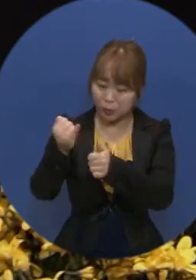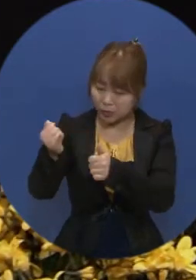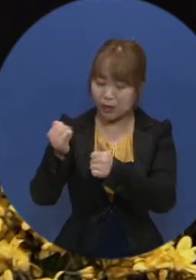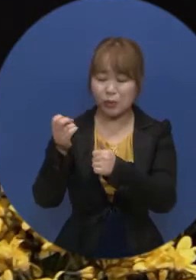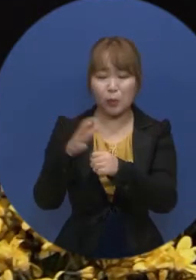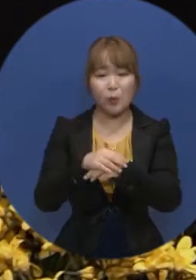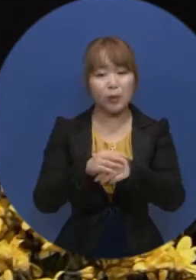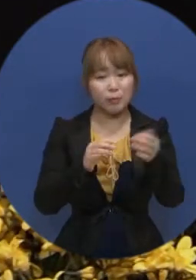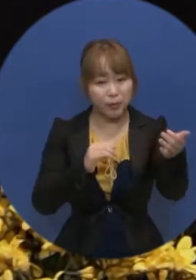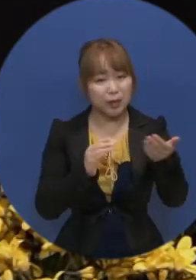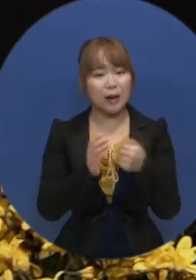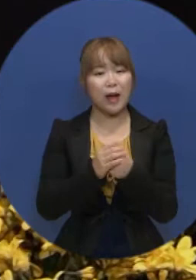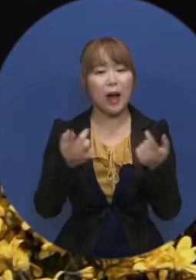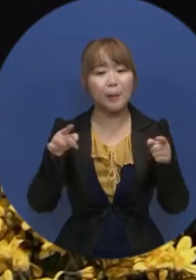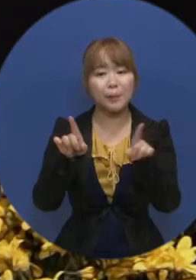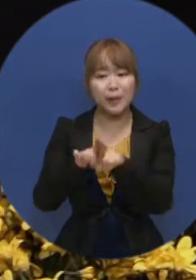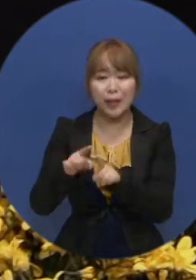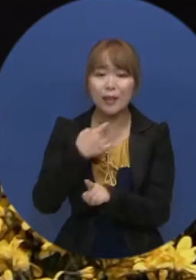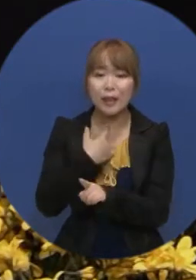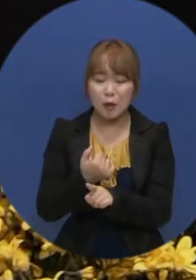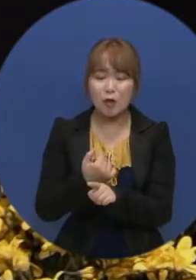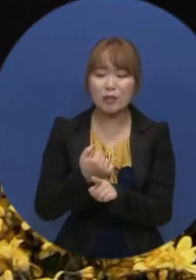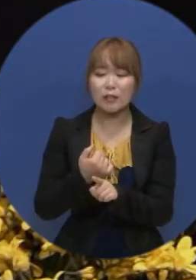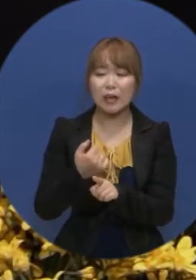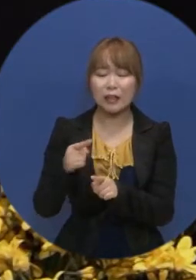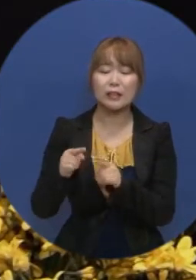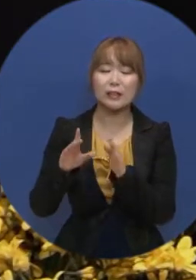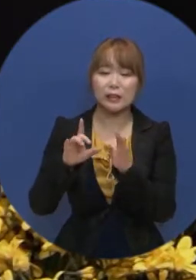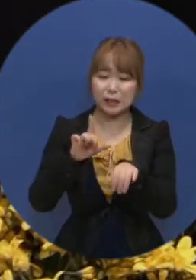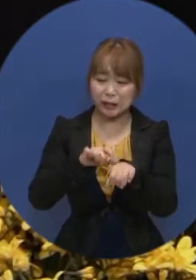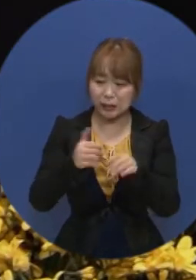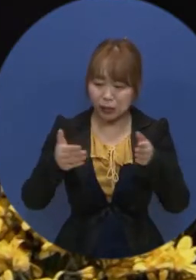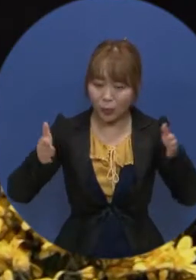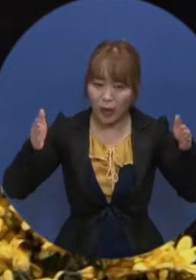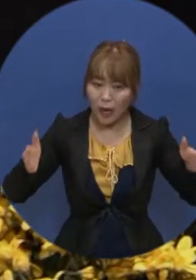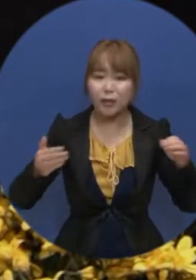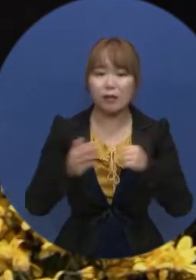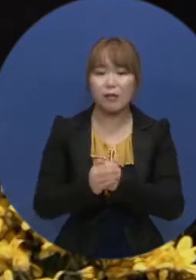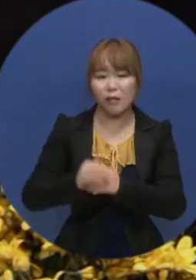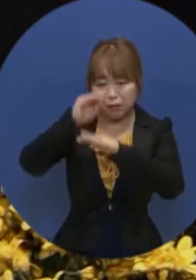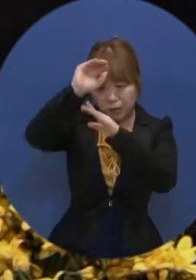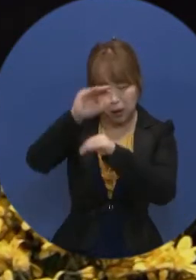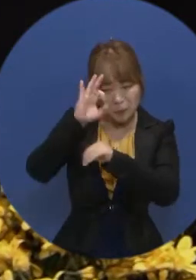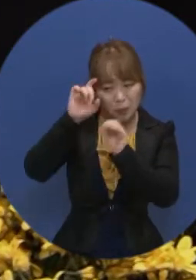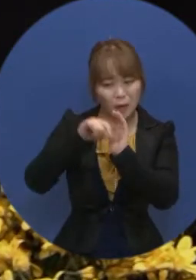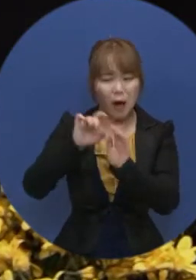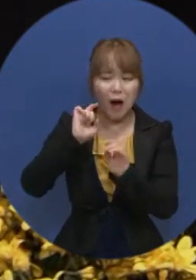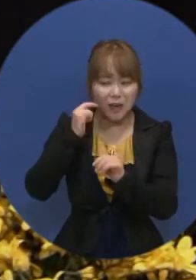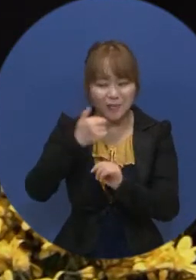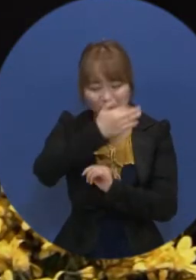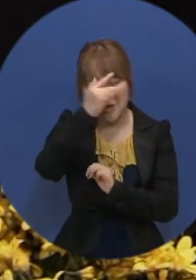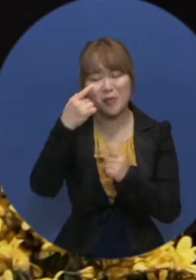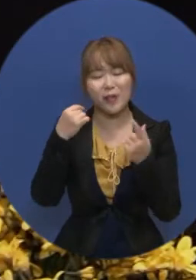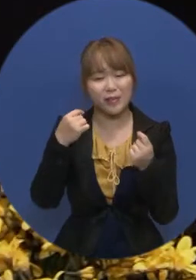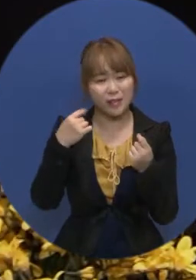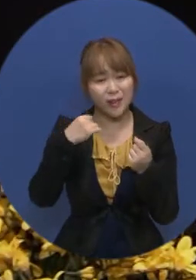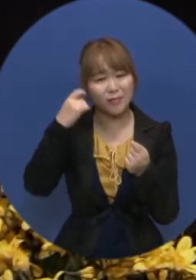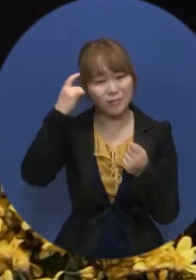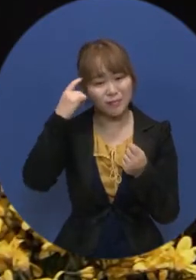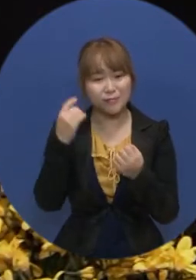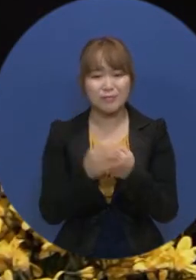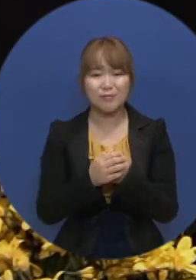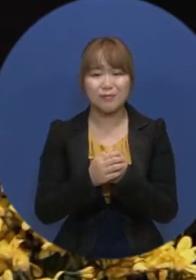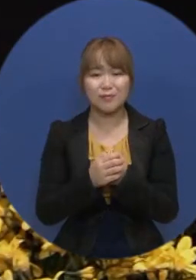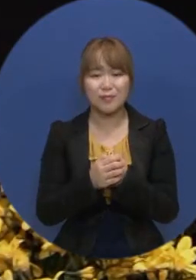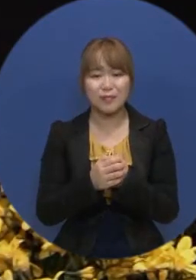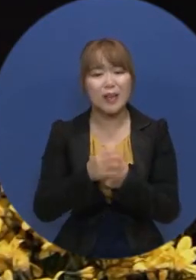우리 이사님이랑 함께 해왔다는 그 시간이 그냥 얘기를 들으면서 뭔지 이렇게 아름답다라는 그런 마음이 들었는데요.